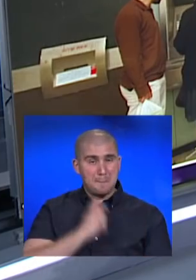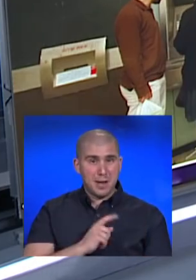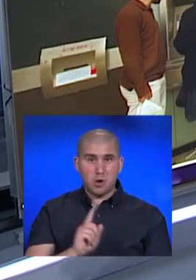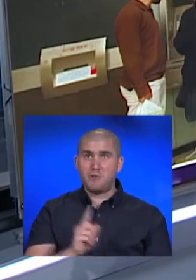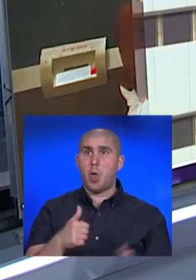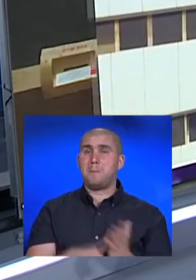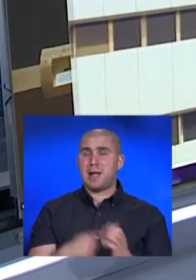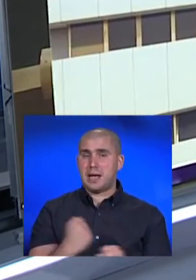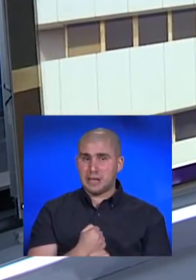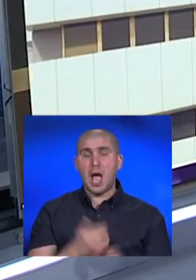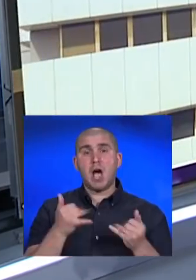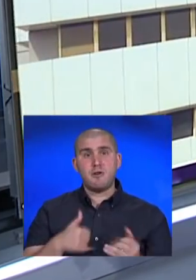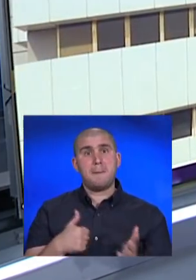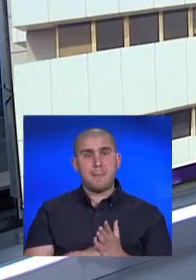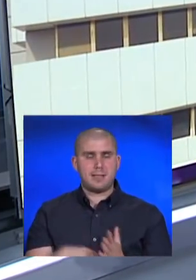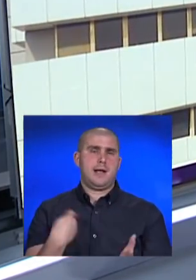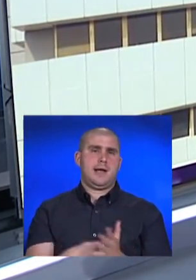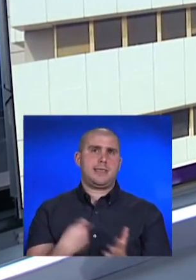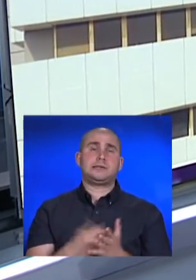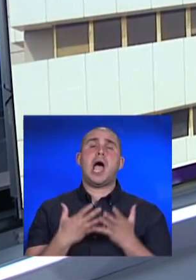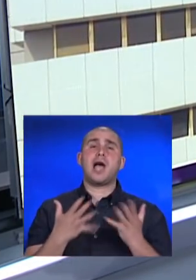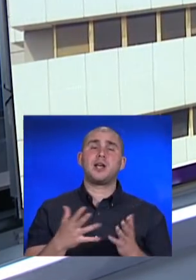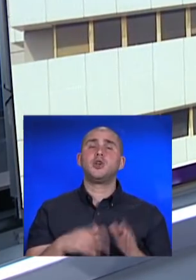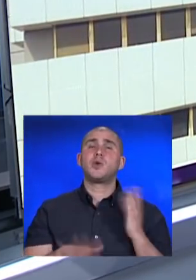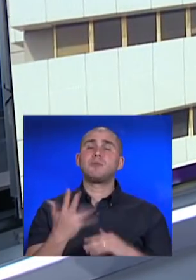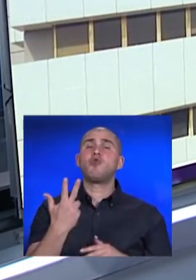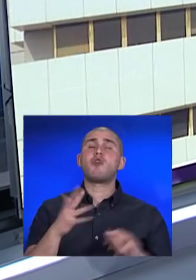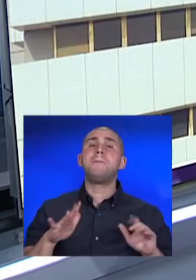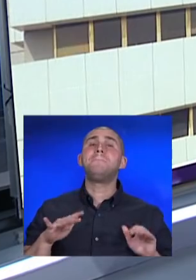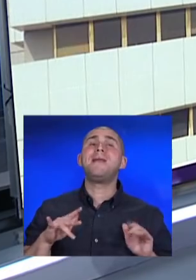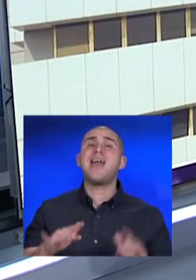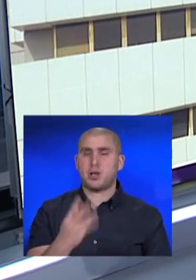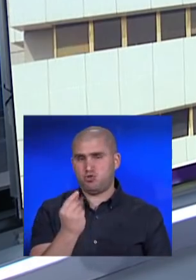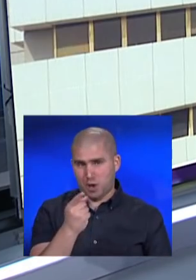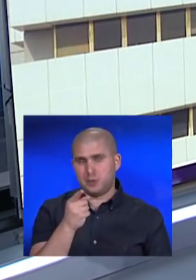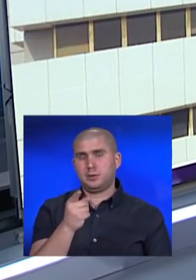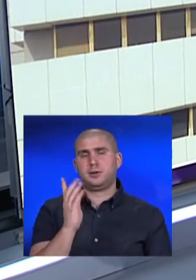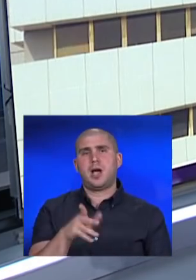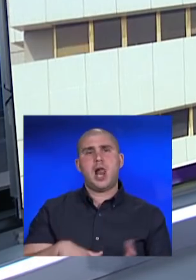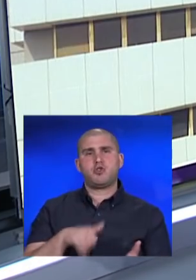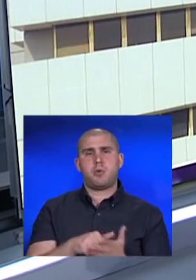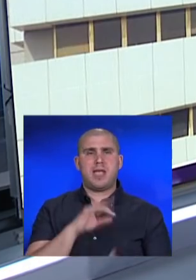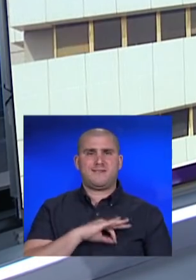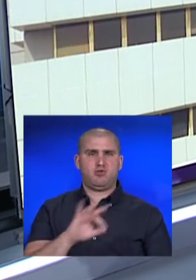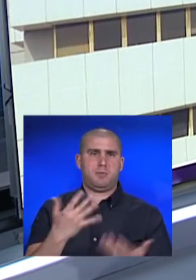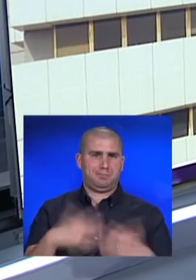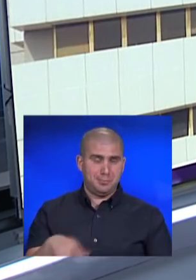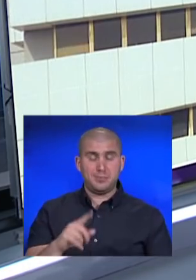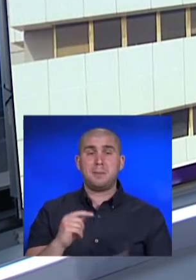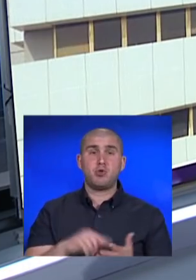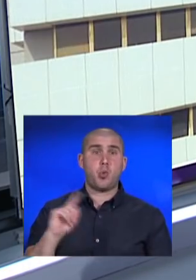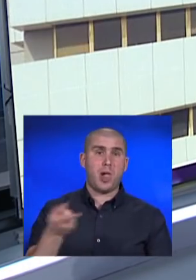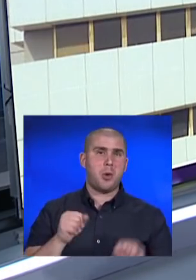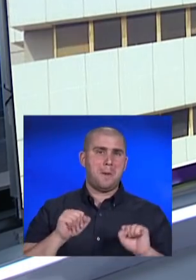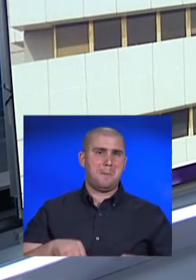עכשיו הבנק ישלם קנס אדיר, יותר מ3 מיליארדי שקלים, סכום שיגיע על חשבון הרווח שלו. ומאחר שכולנו הבעלים של הבנק דרך